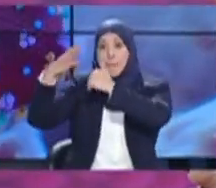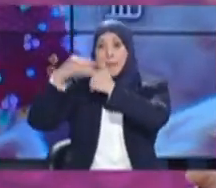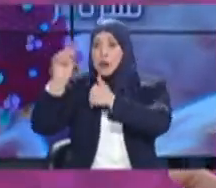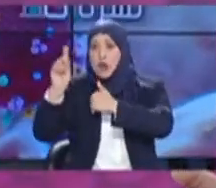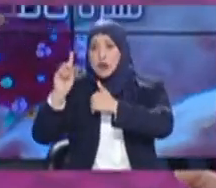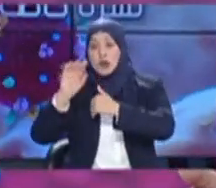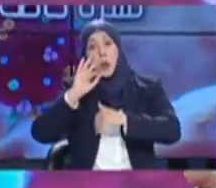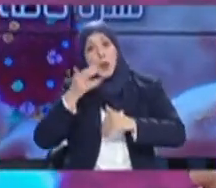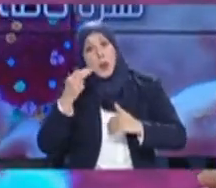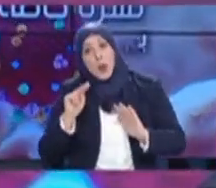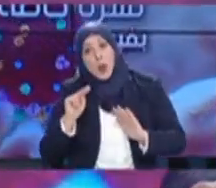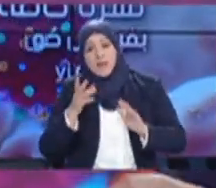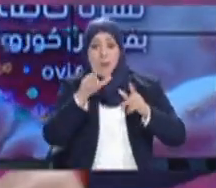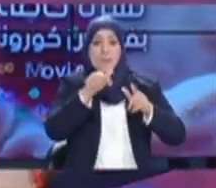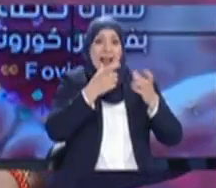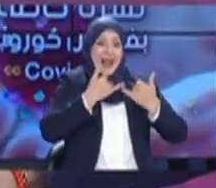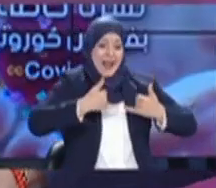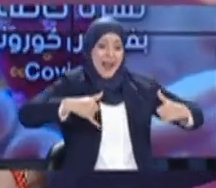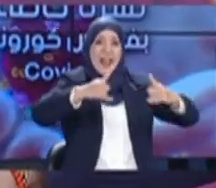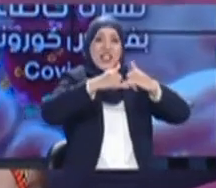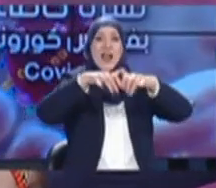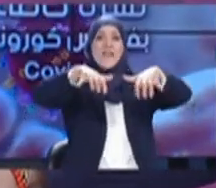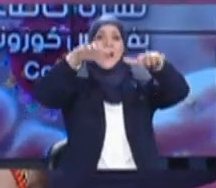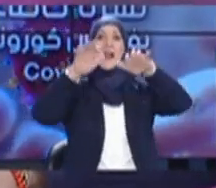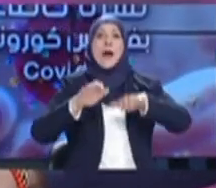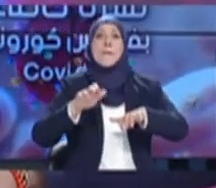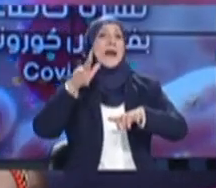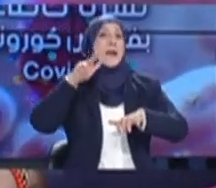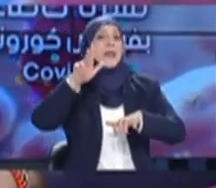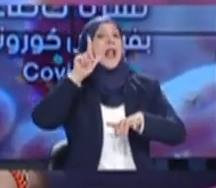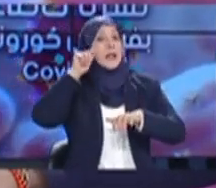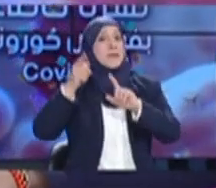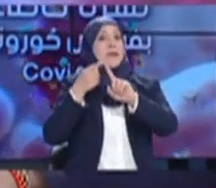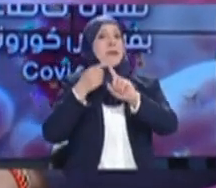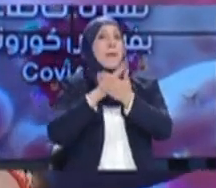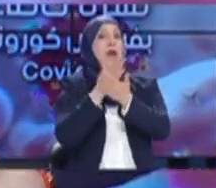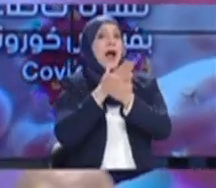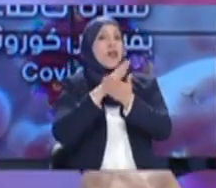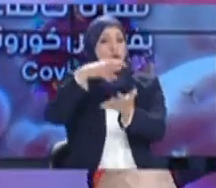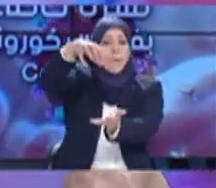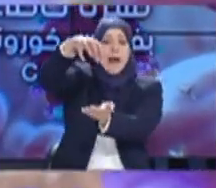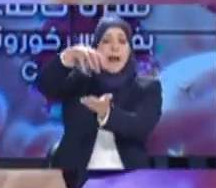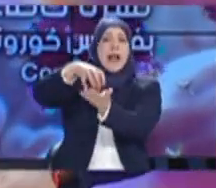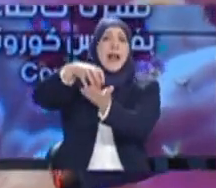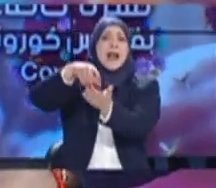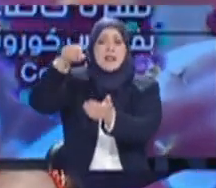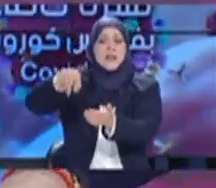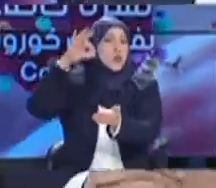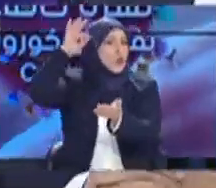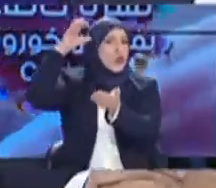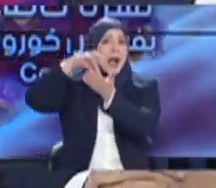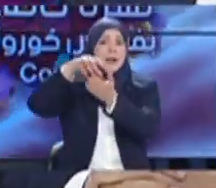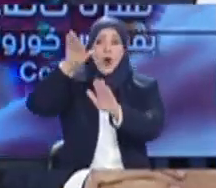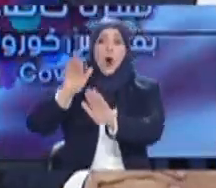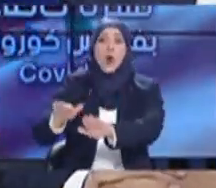اللجنه الصحيه في البرلمان اقترحت انهم يقع معناها تخصيص مكان ما يمشيوش لديارهم لكن يقعدوا في